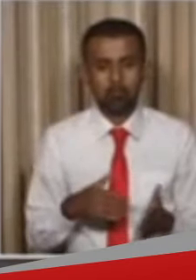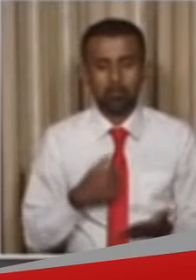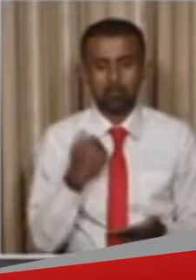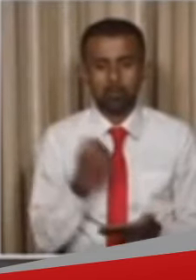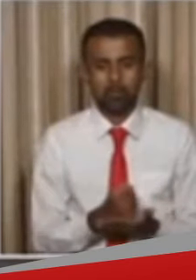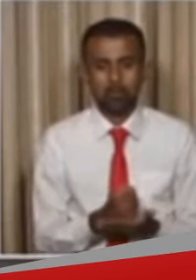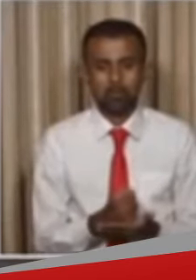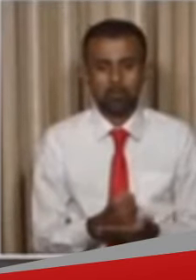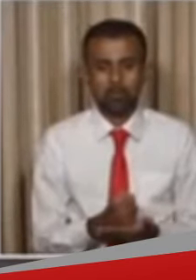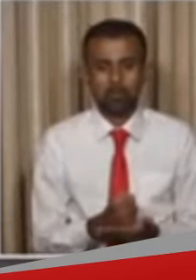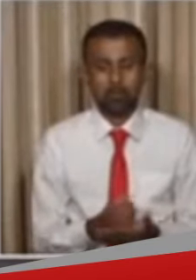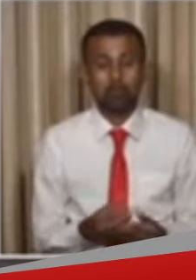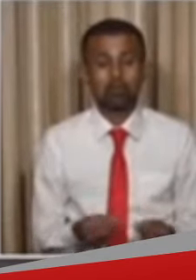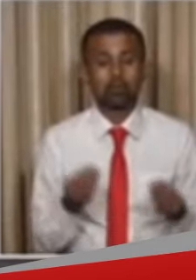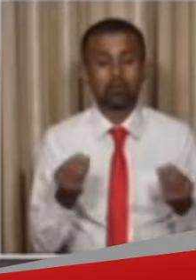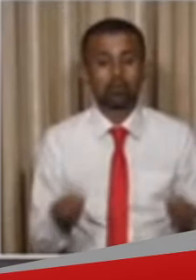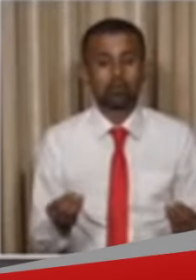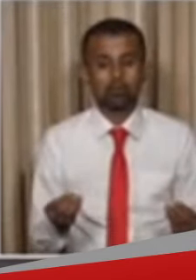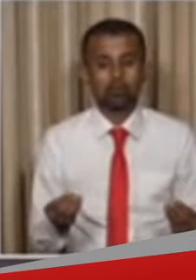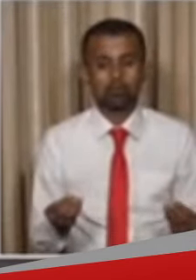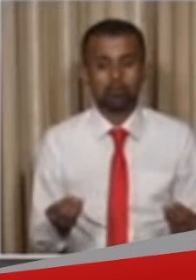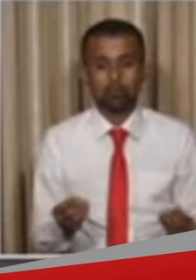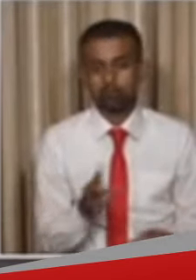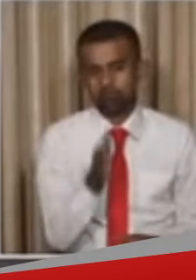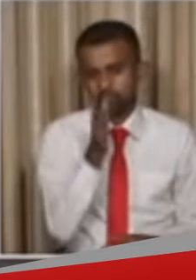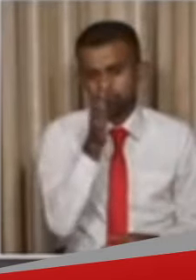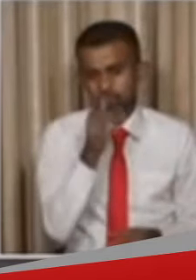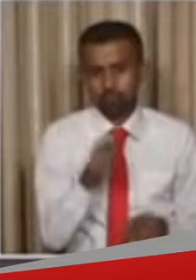පත්‍රිකාව ඉදිරිපත් කිරීම මං හිතන්නේ වංචාවක්.